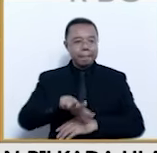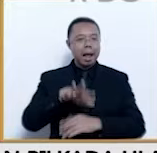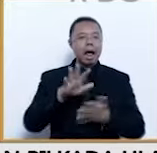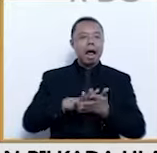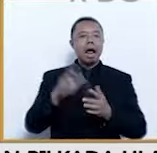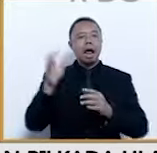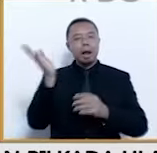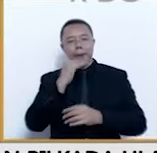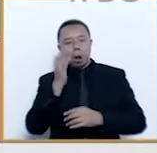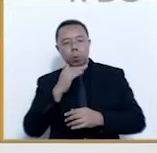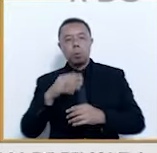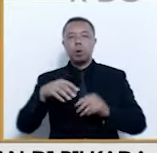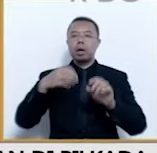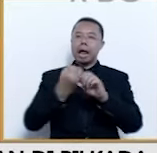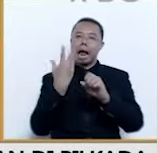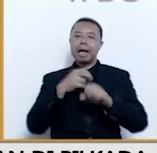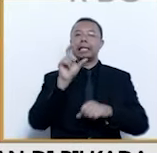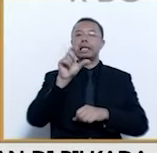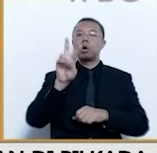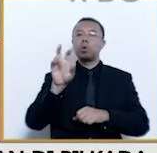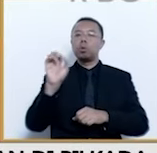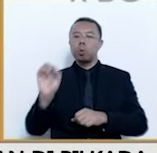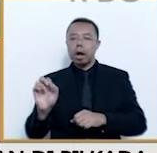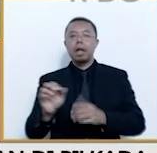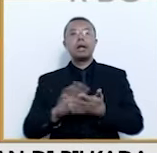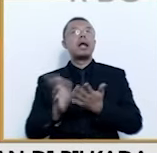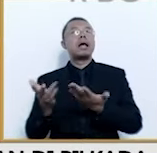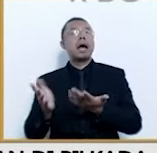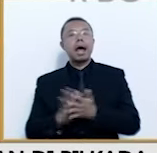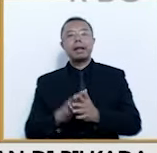emisi karbon dan aman